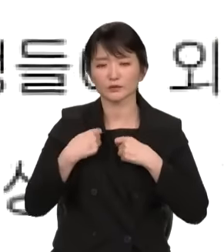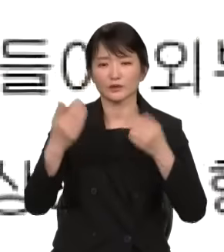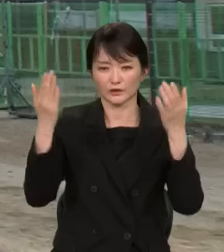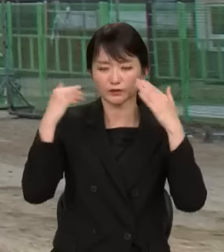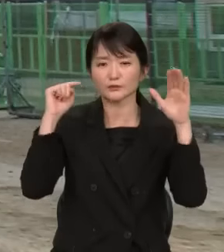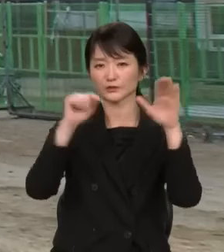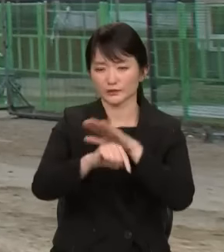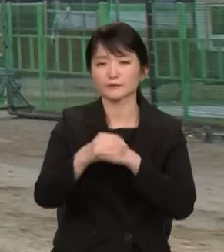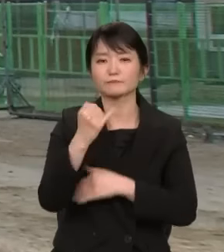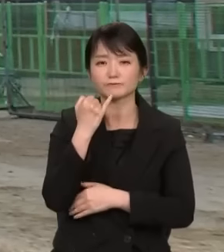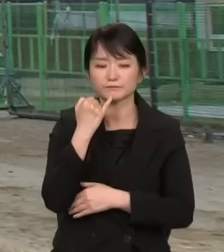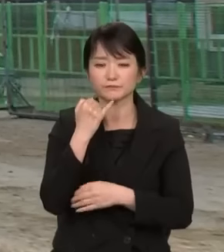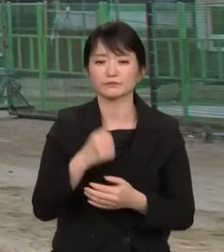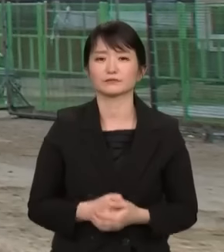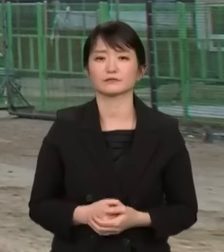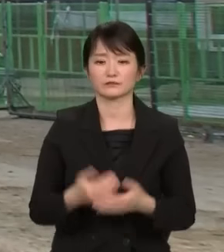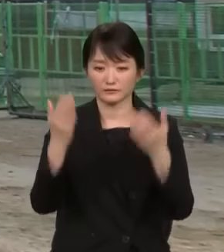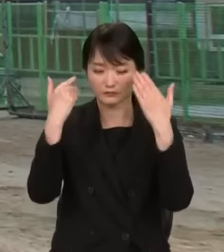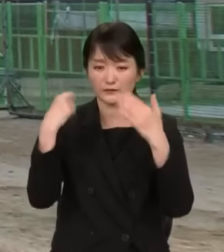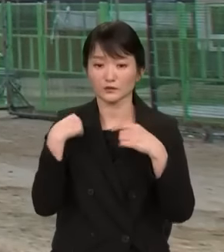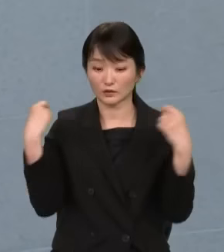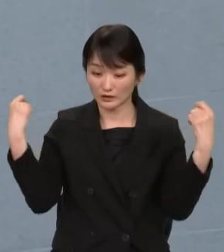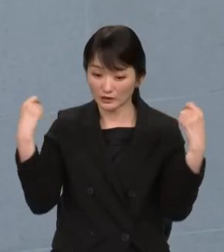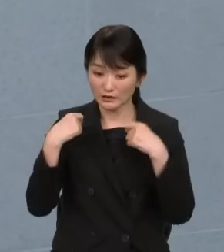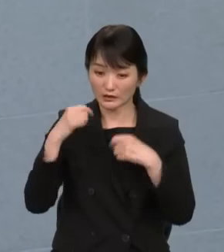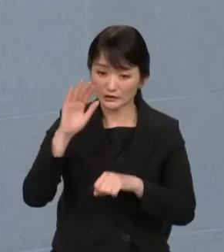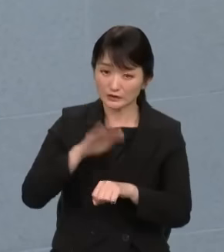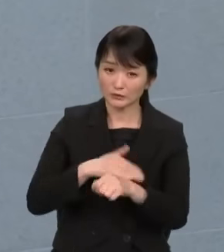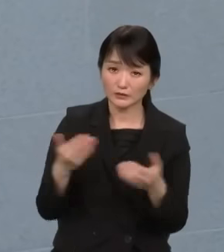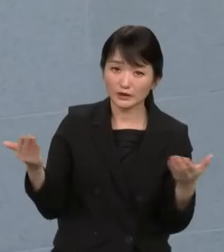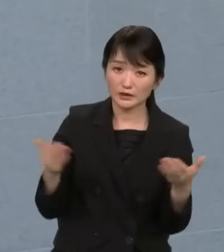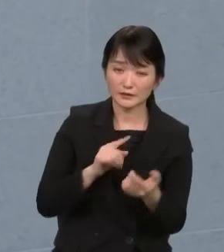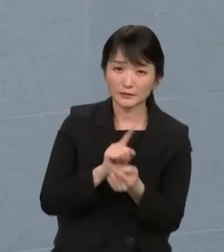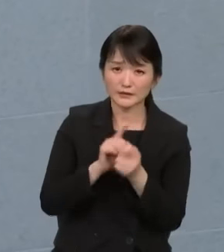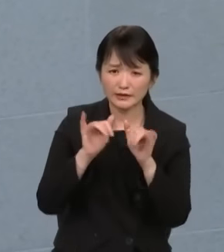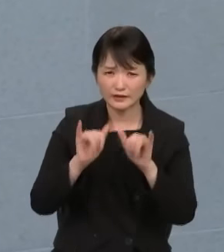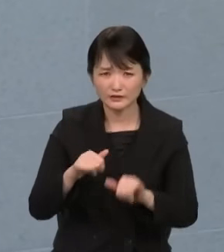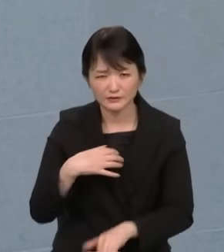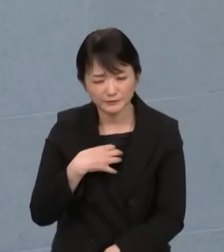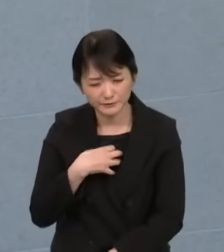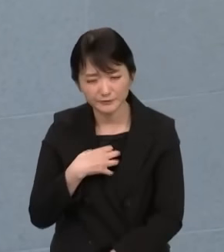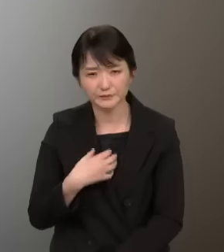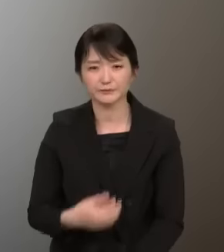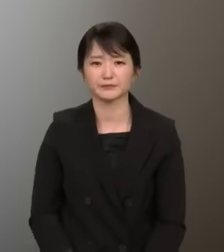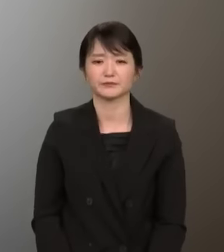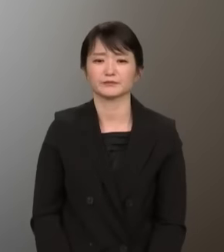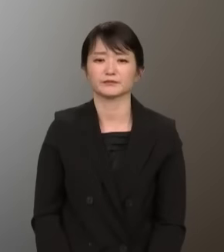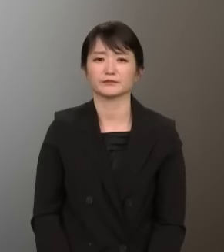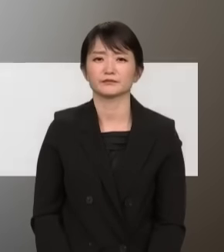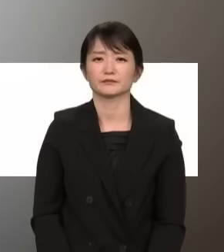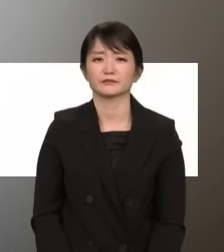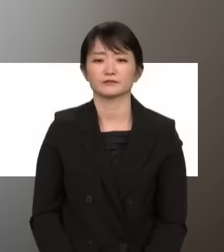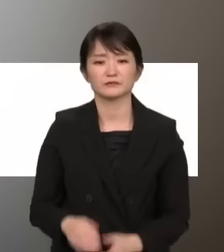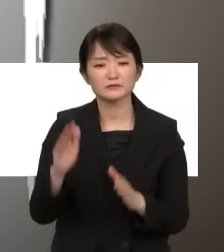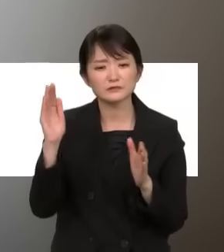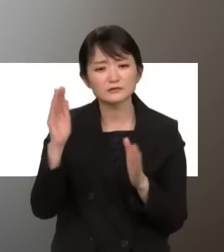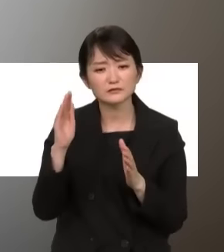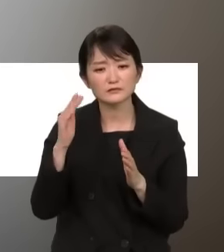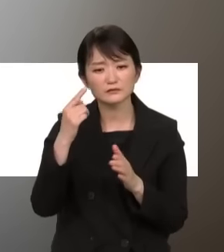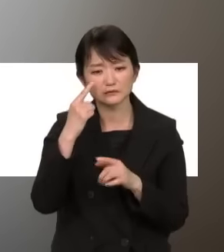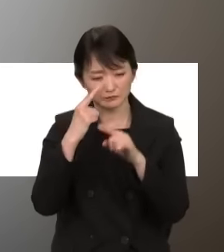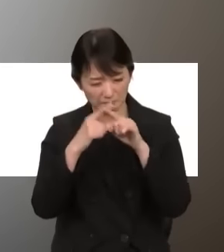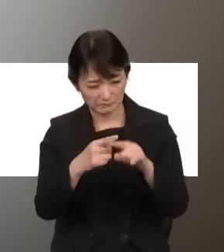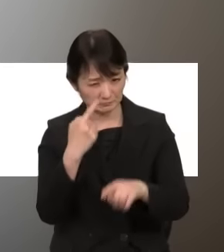내용입니다. 혹시 교복을 입고 다니다 부당한 일을 당하지 않을까 염려했기 때문입니다. 아이들이 어떤 타겟팅이